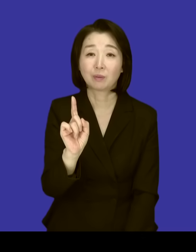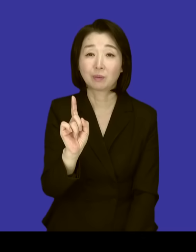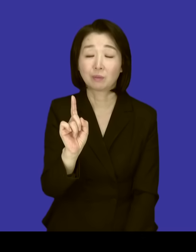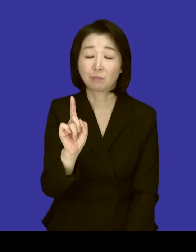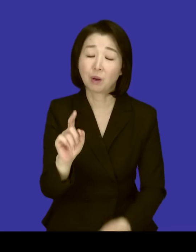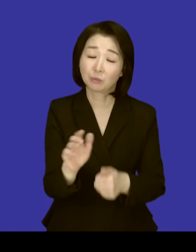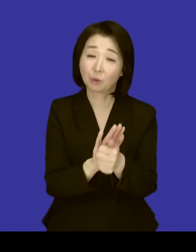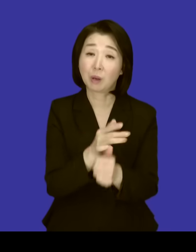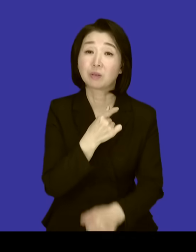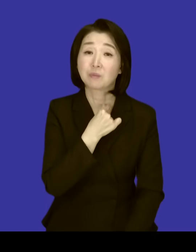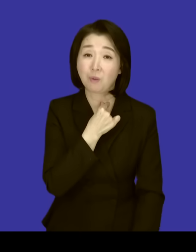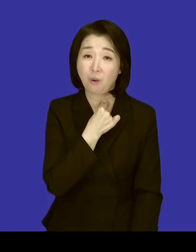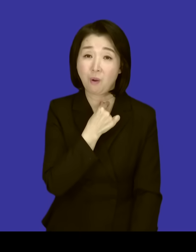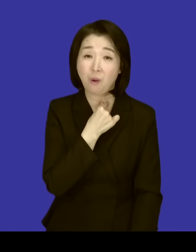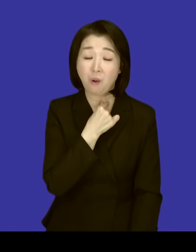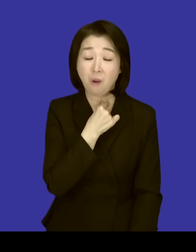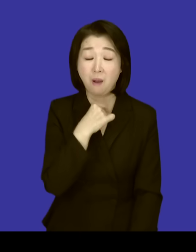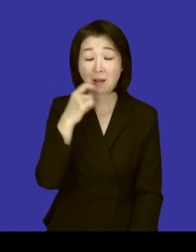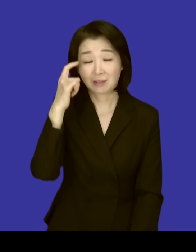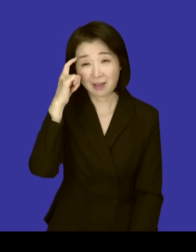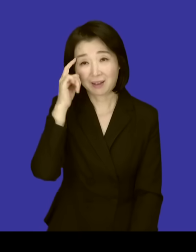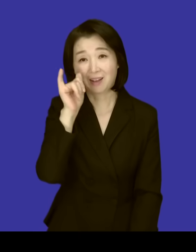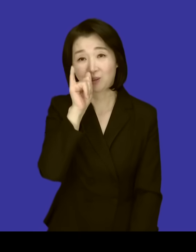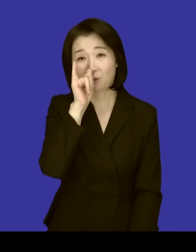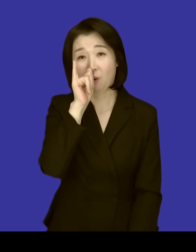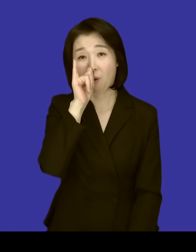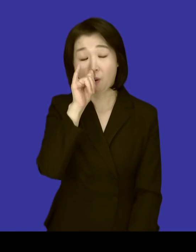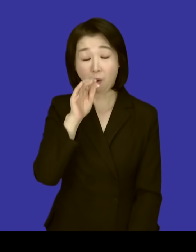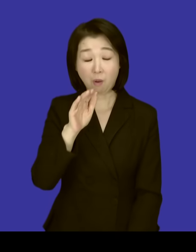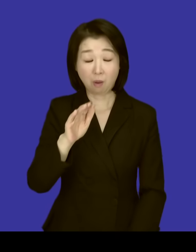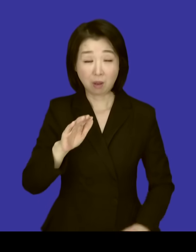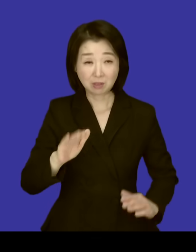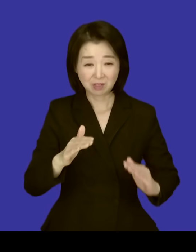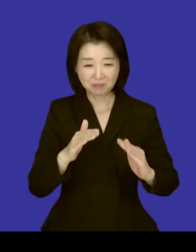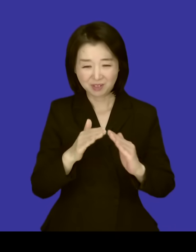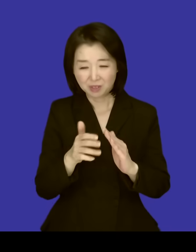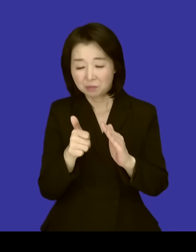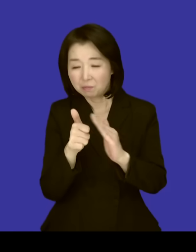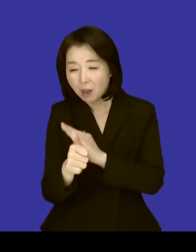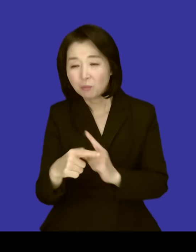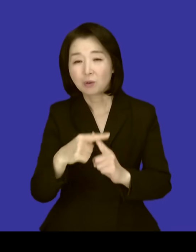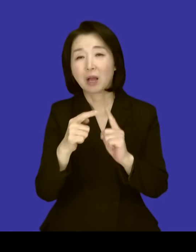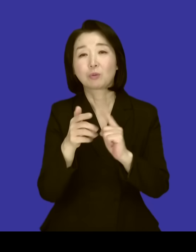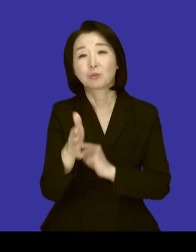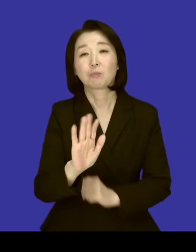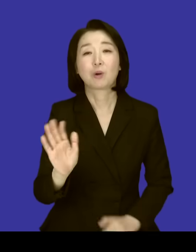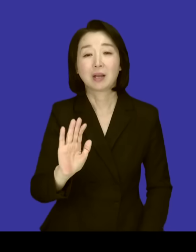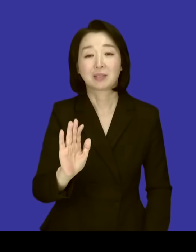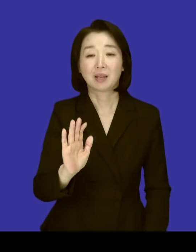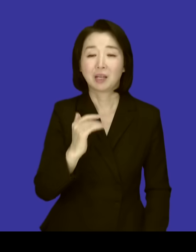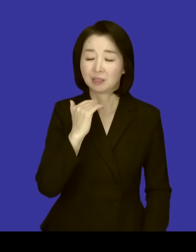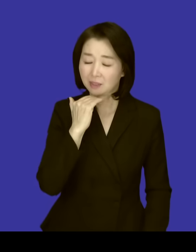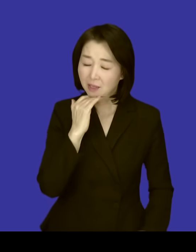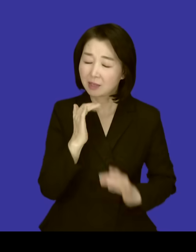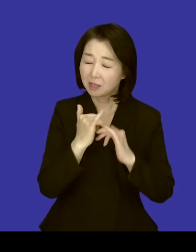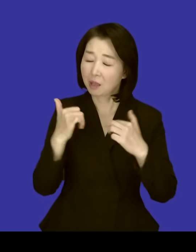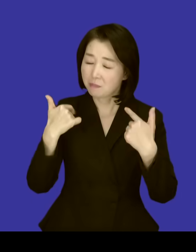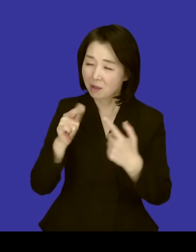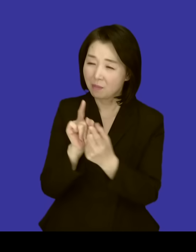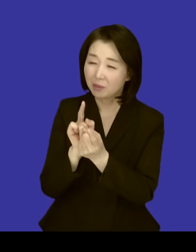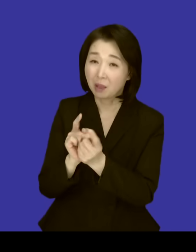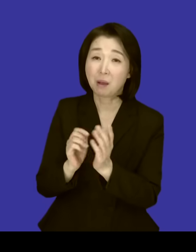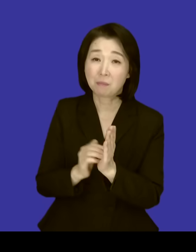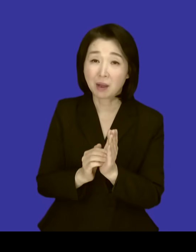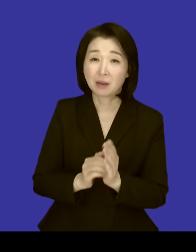돌봐드리고 싶었었지 막 이런 게 떠오르면서 지금 가정전문 간호사는 아니지만은 이제 대기하는 분들과 이렇게 매일매일 관계를